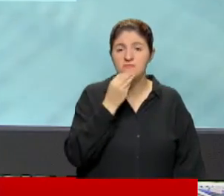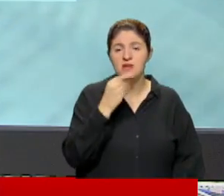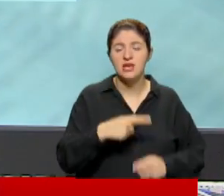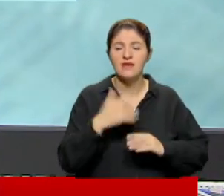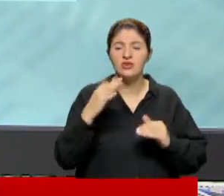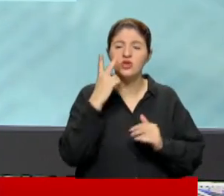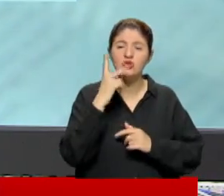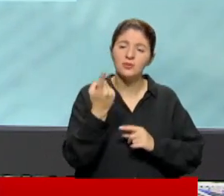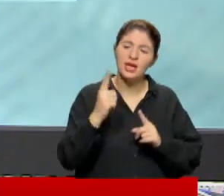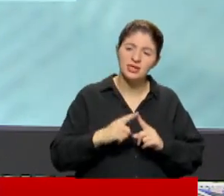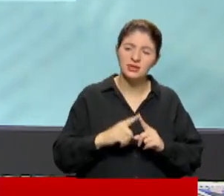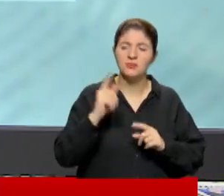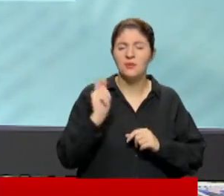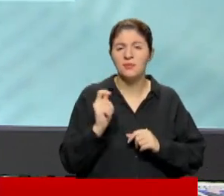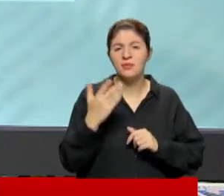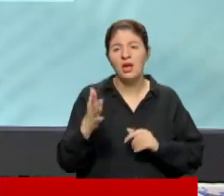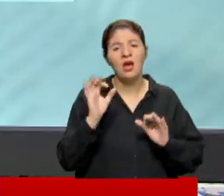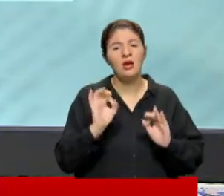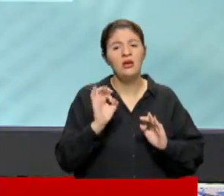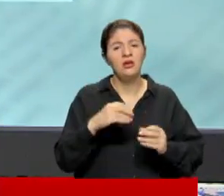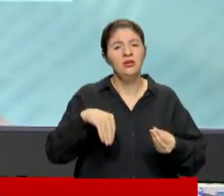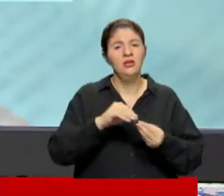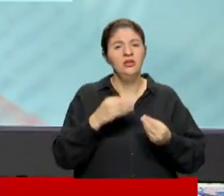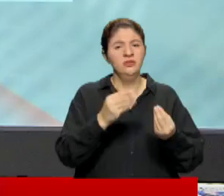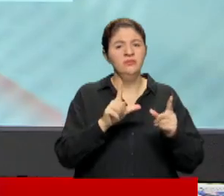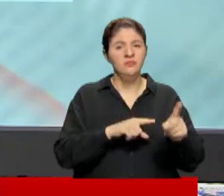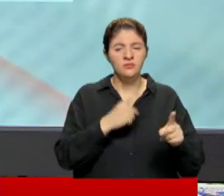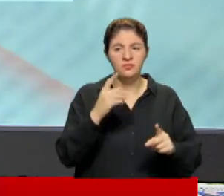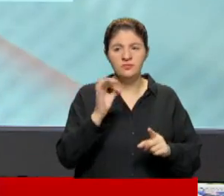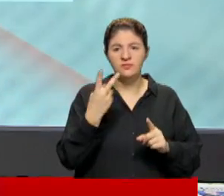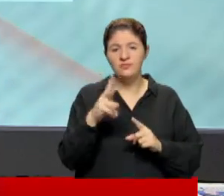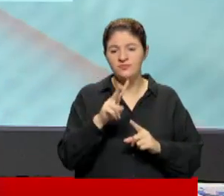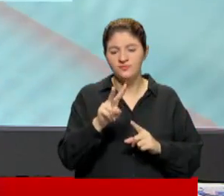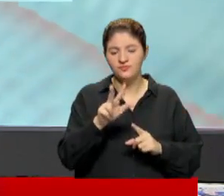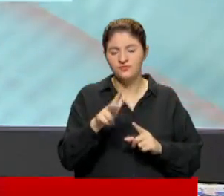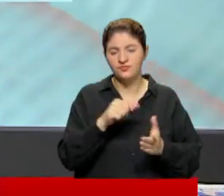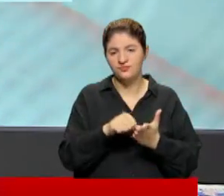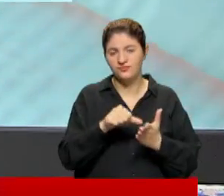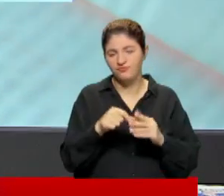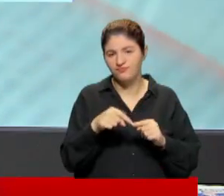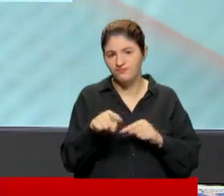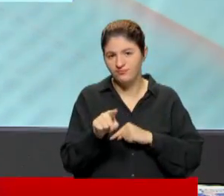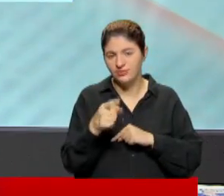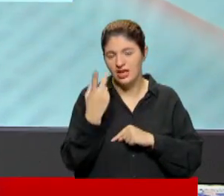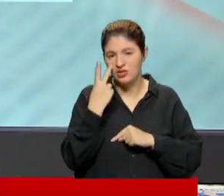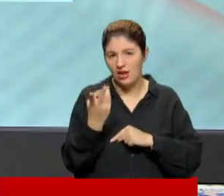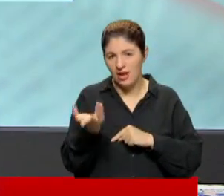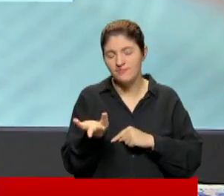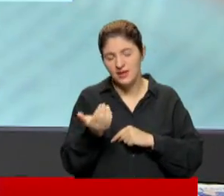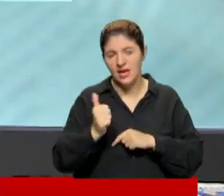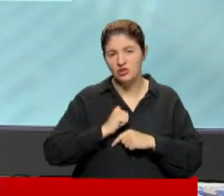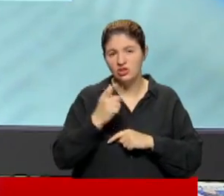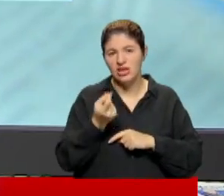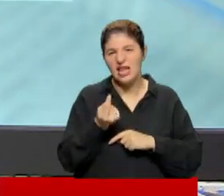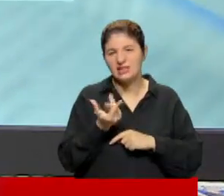enflasyonu üzerinden bir hesap yapıp da öyle zam verilmesi gerekiyor 1 Ocak 2023 Tarihi itibari ile yani Asgari